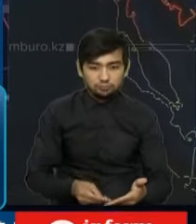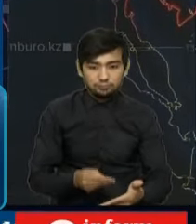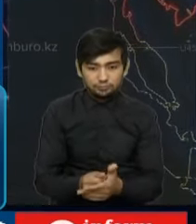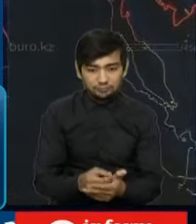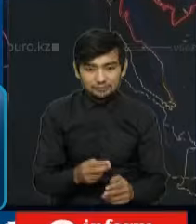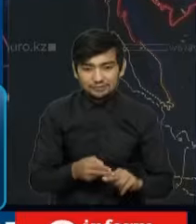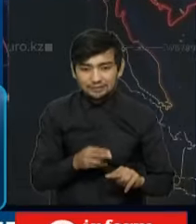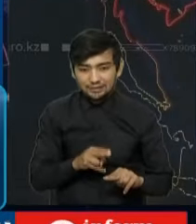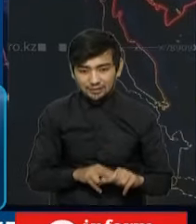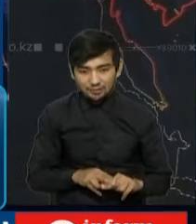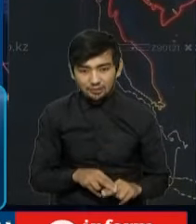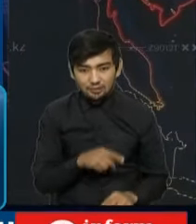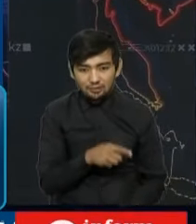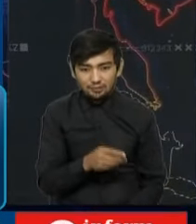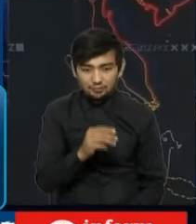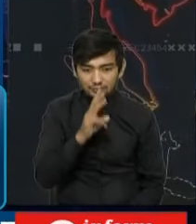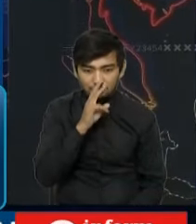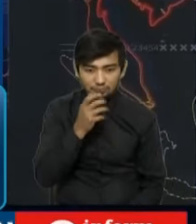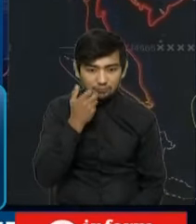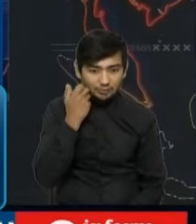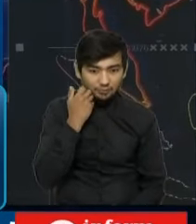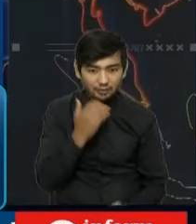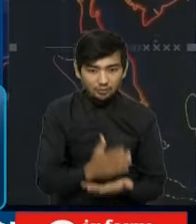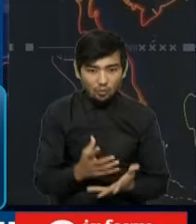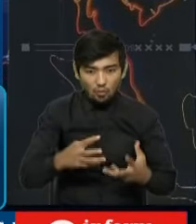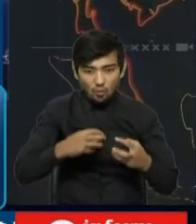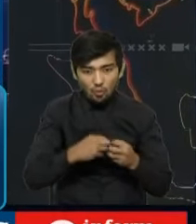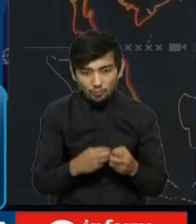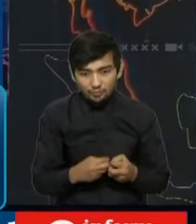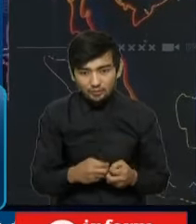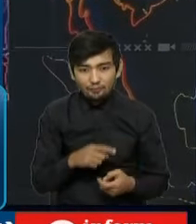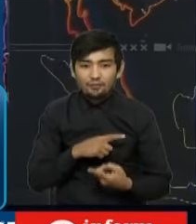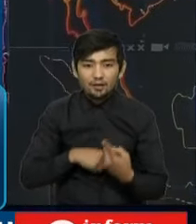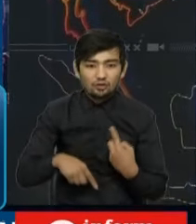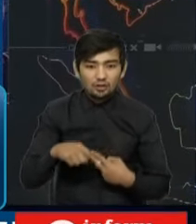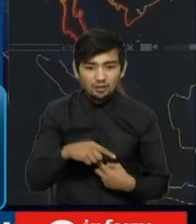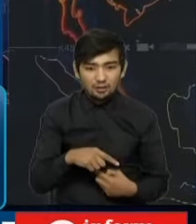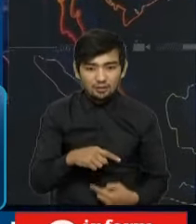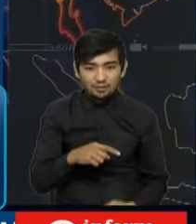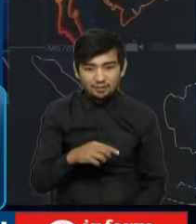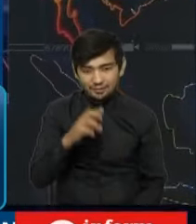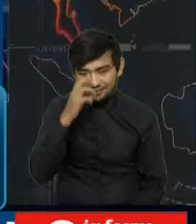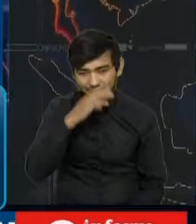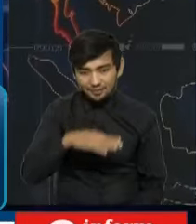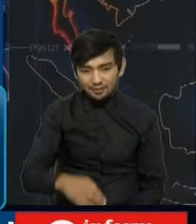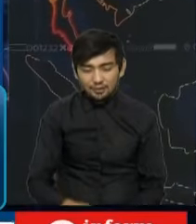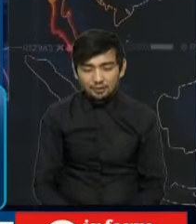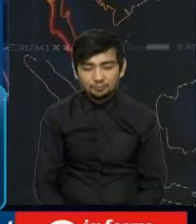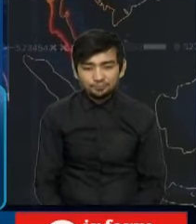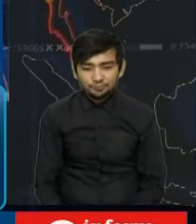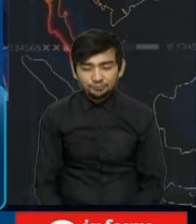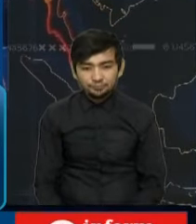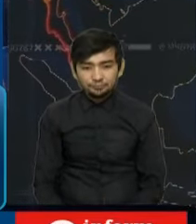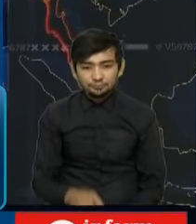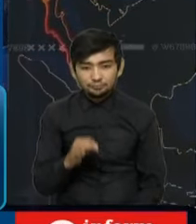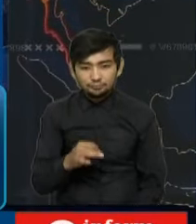которые им достаются с общего пирога нашей страны. То есть